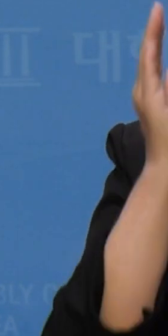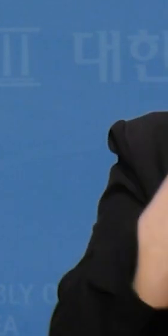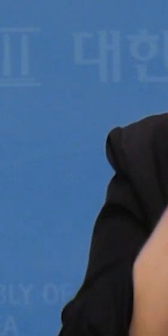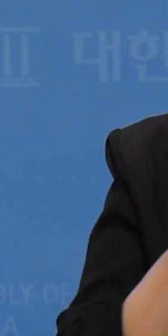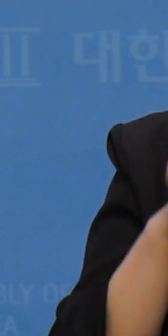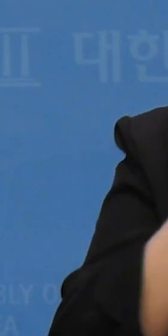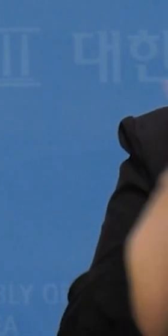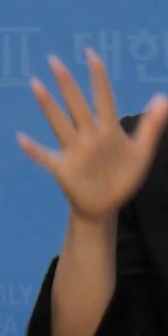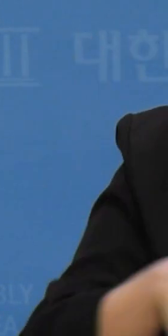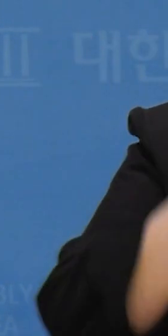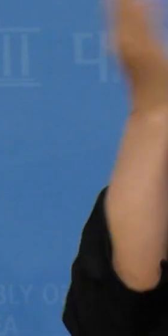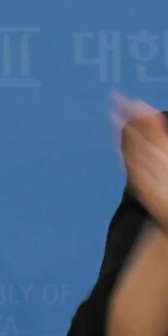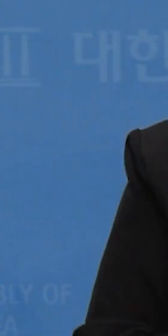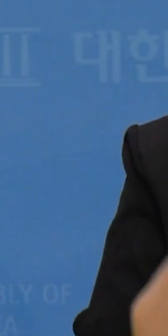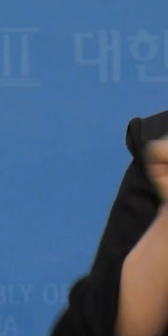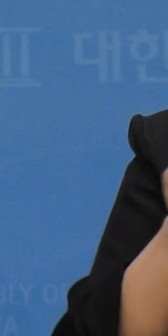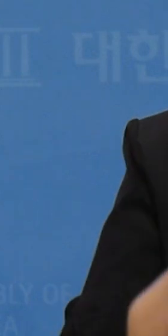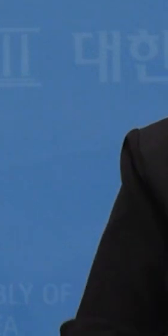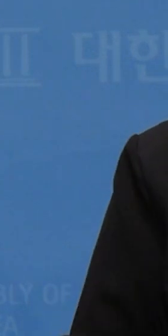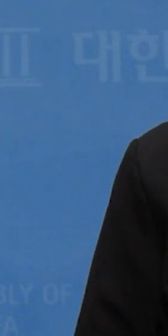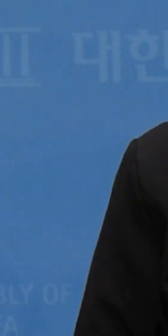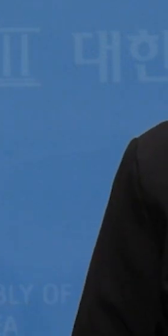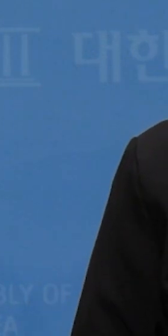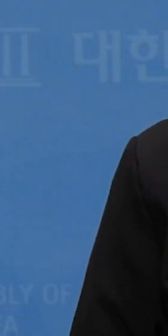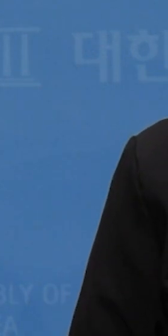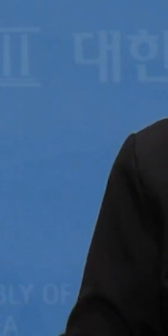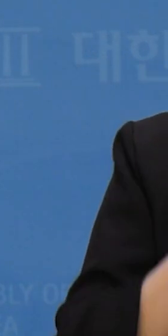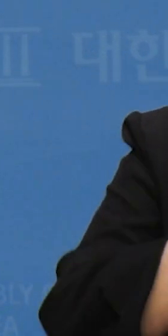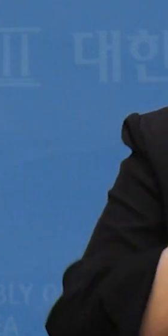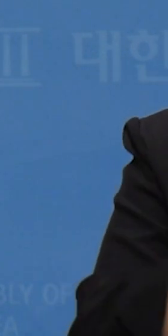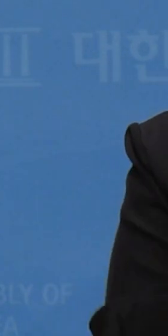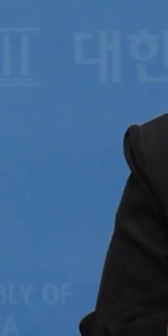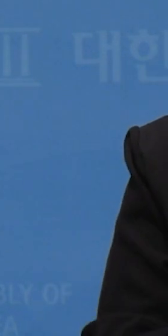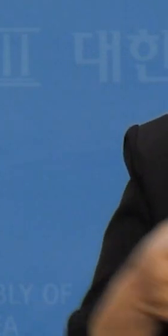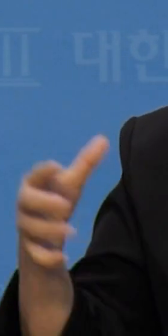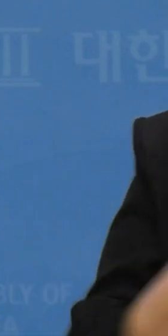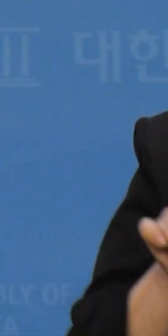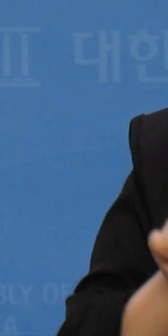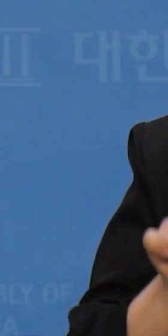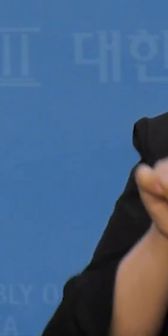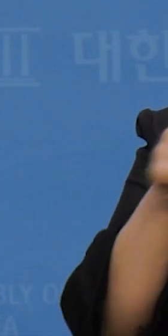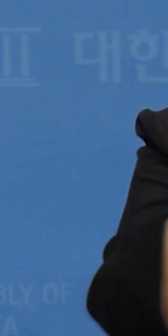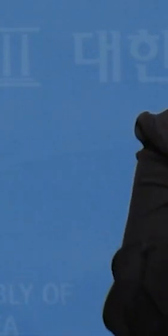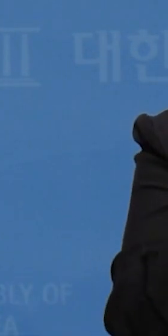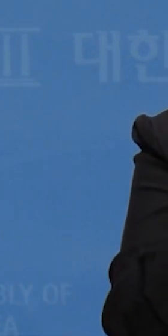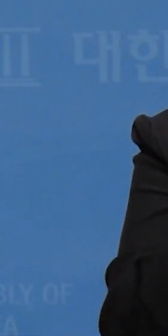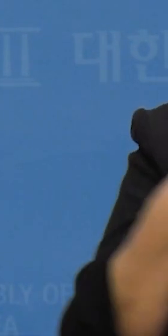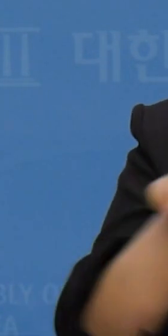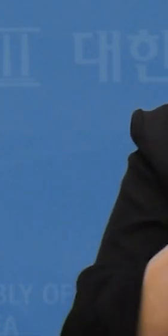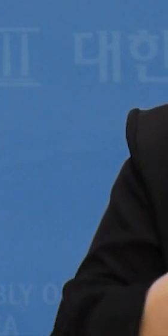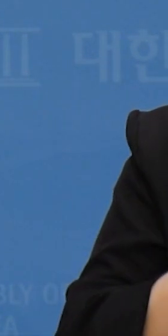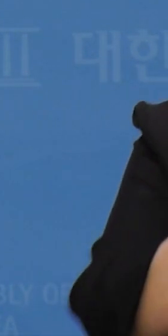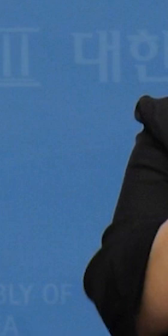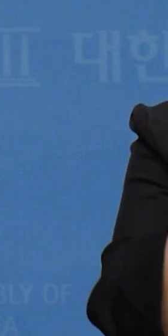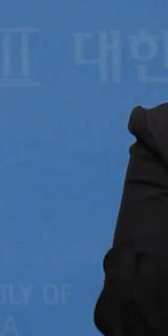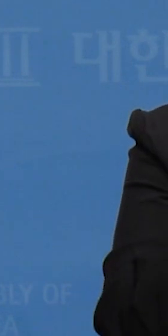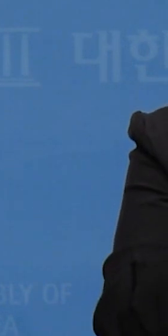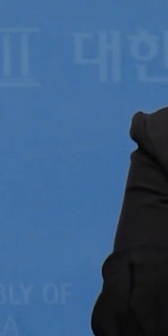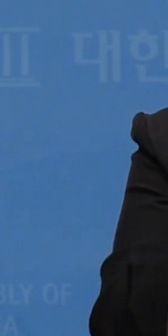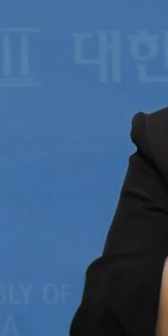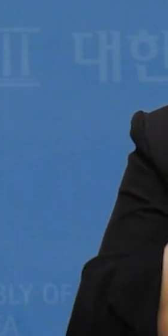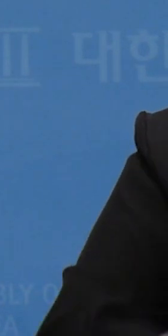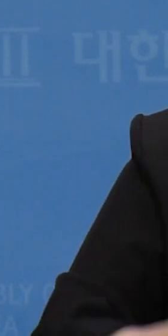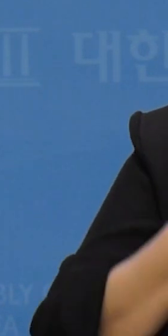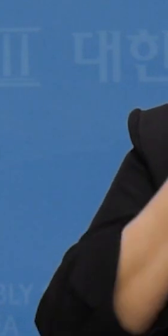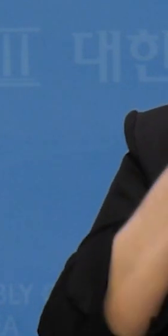것 없이 날개짓을 한 번도 한 적이 없습니다. 윤석열 대통령의 협치 거부는 국정